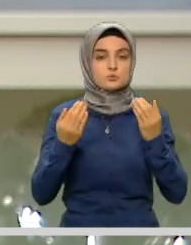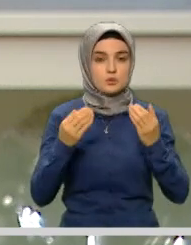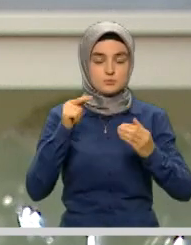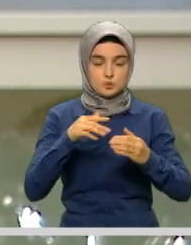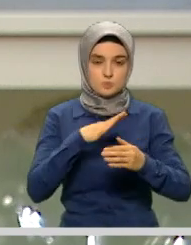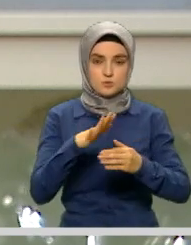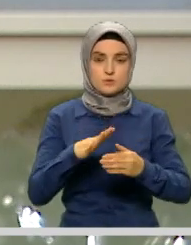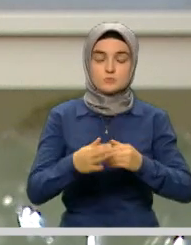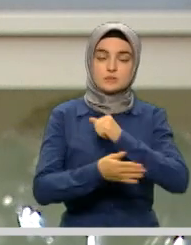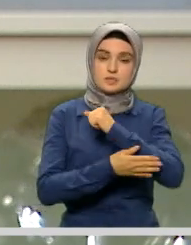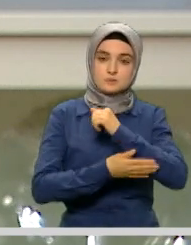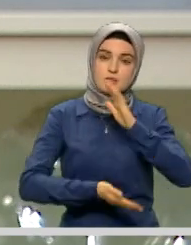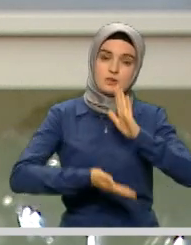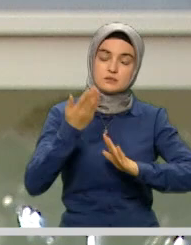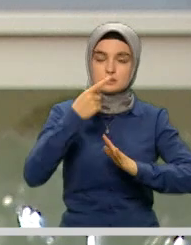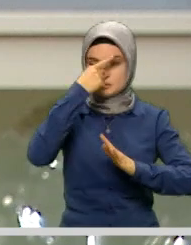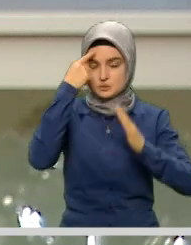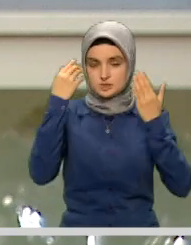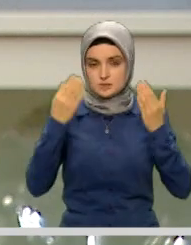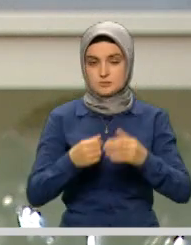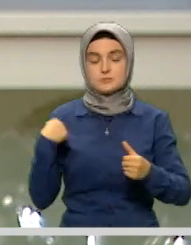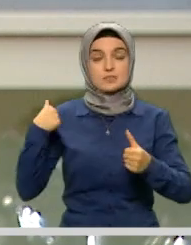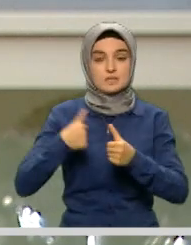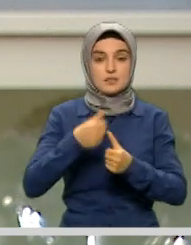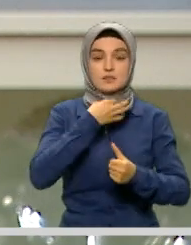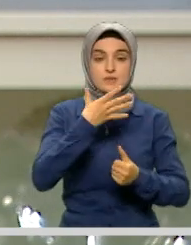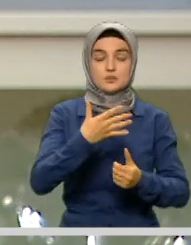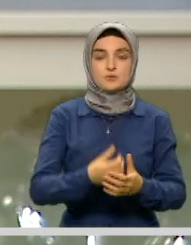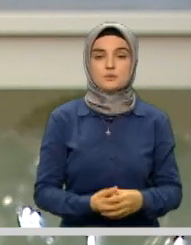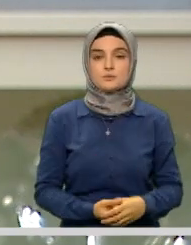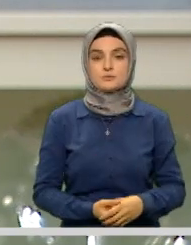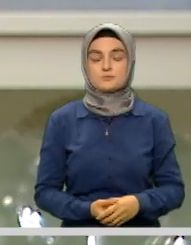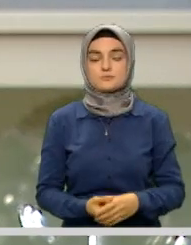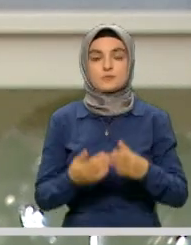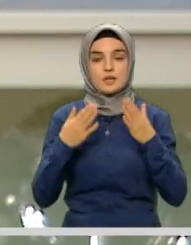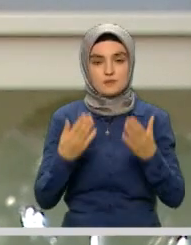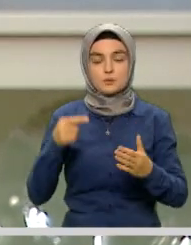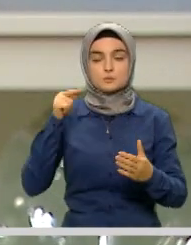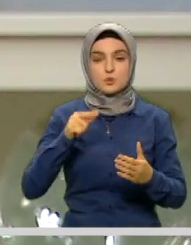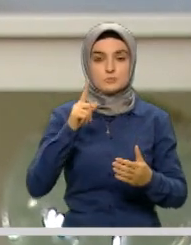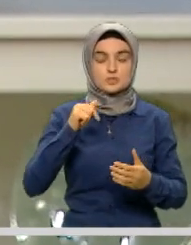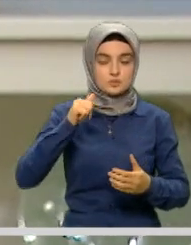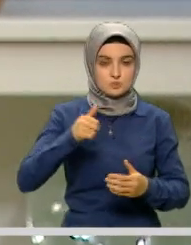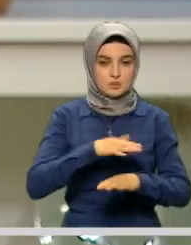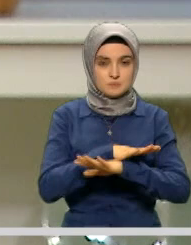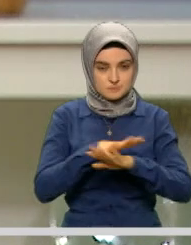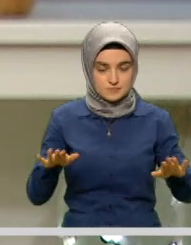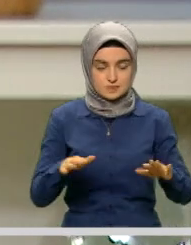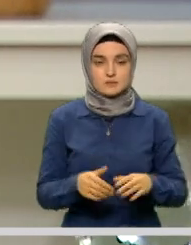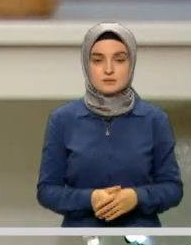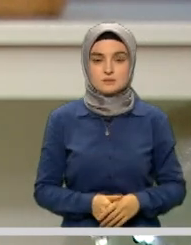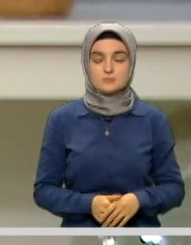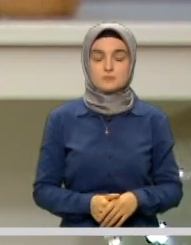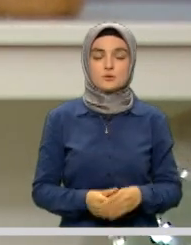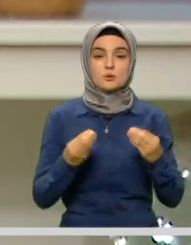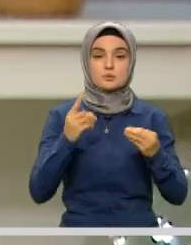hem evet. böyle aktif yardımlarımızı artıralım inşallah Amin. Hocam. Tekraren teşekkür ediyoruz. Ediyorum. Evet efendim, böylelikle bir gün daha sonuna gelmiş